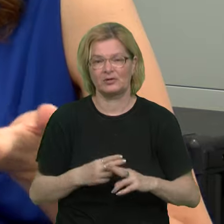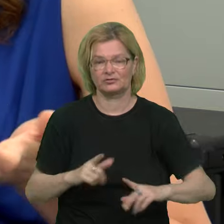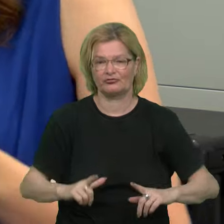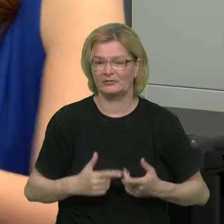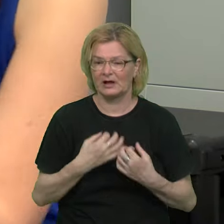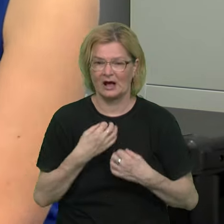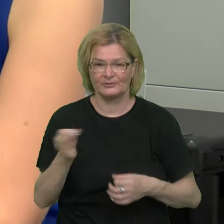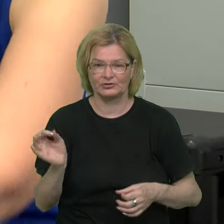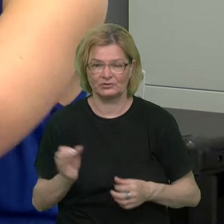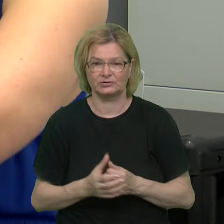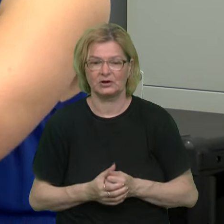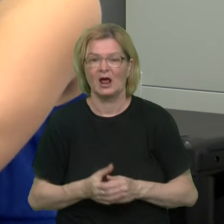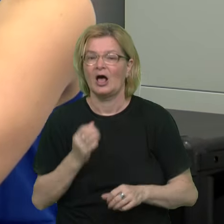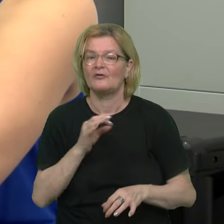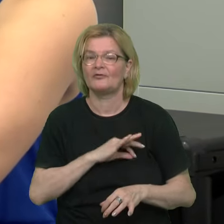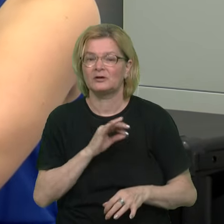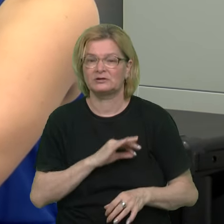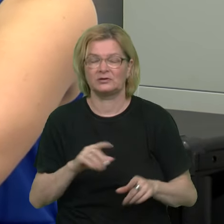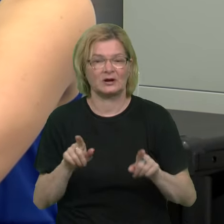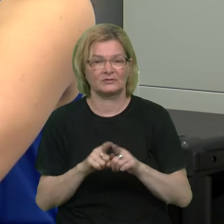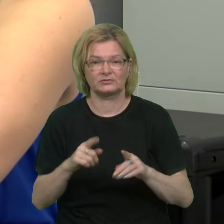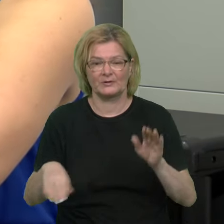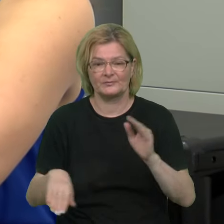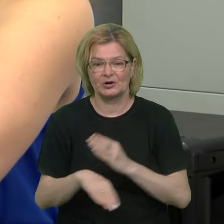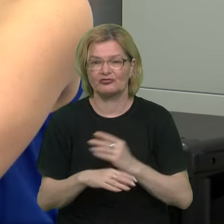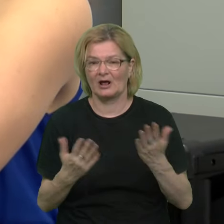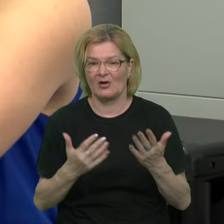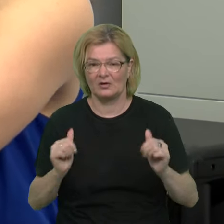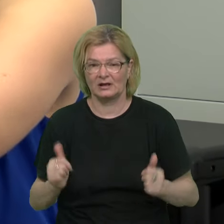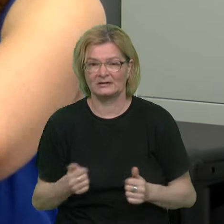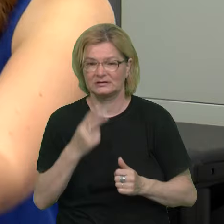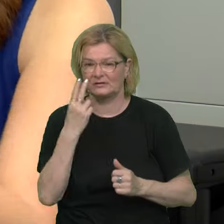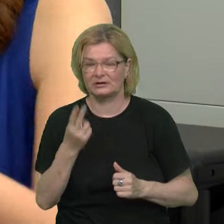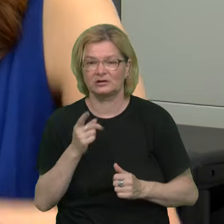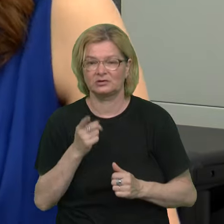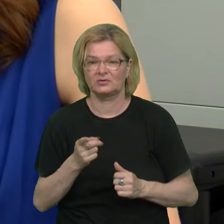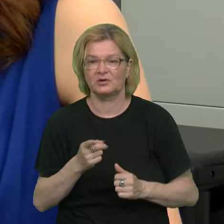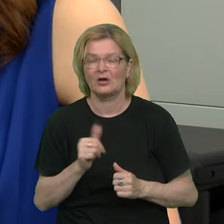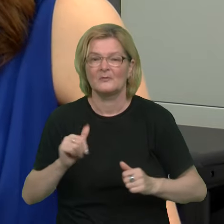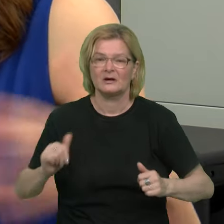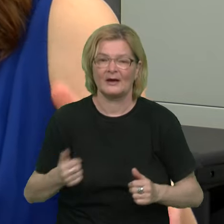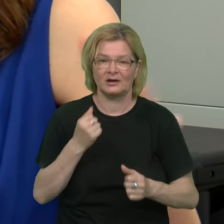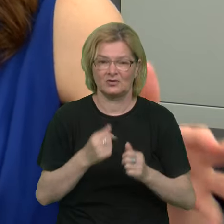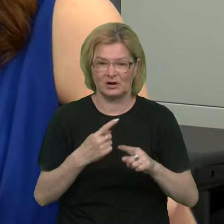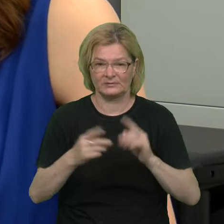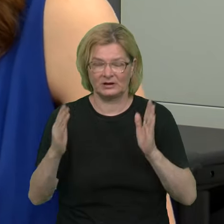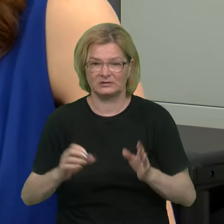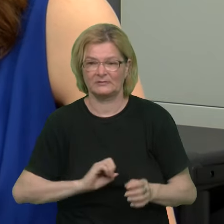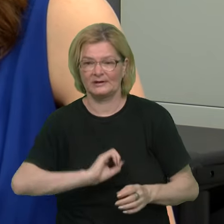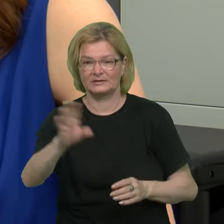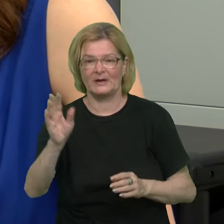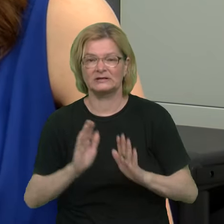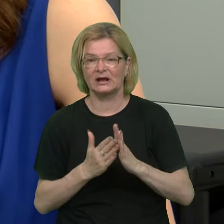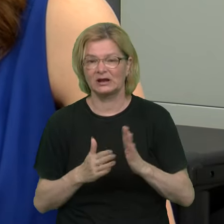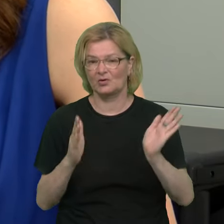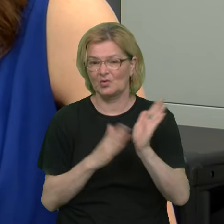zamisliti zapravo bolesnom. Život apsolutno funkcionira potpuno isto kao što jeste. Evo, kao što vidite, u tom nekom najgorem periodu